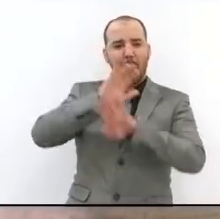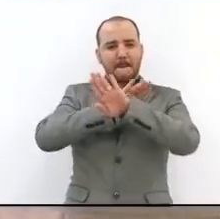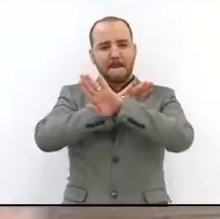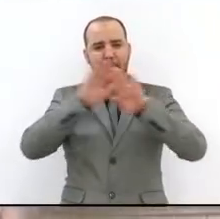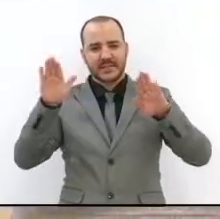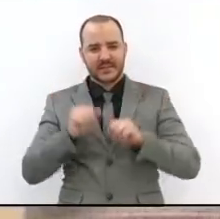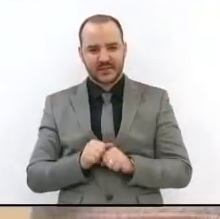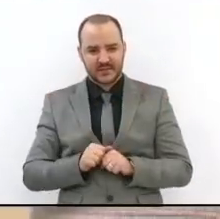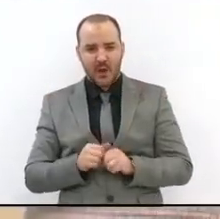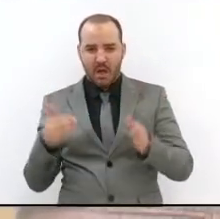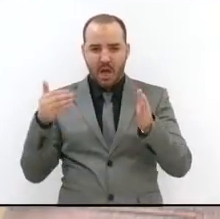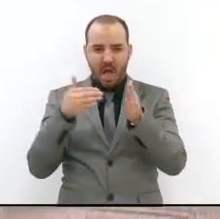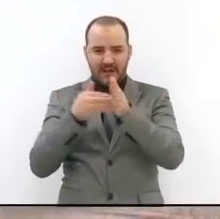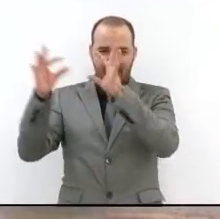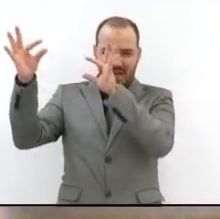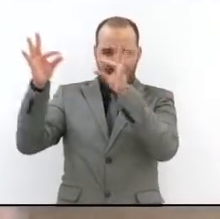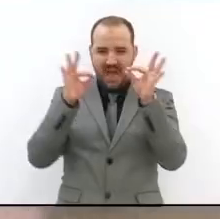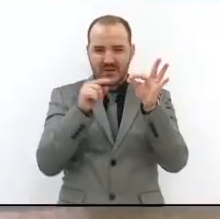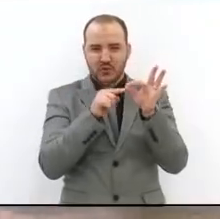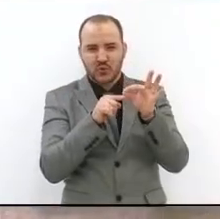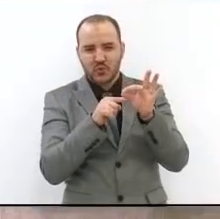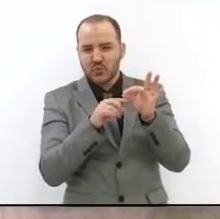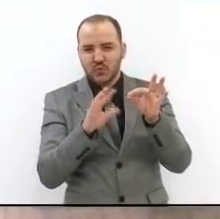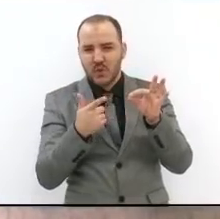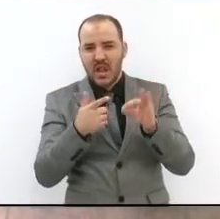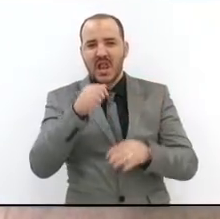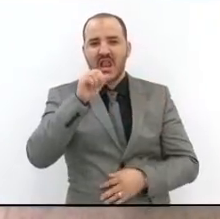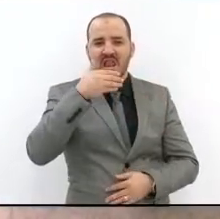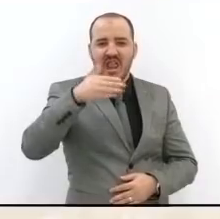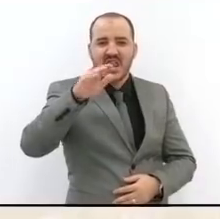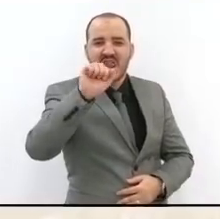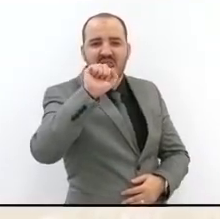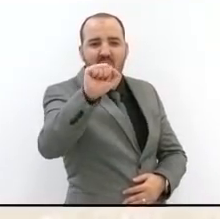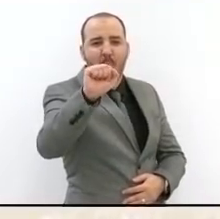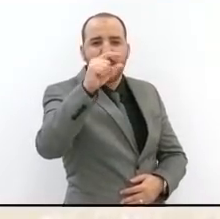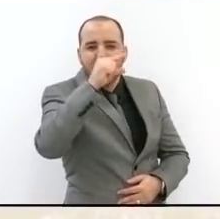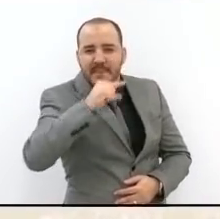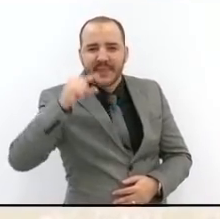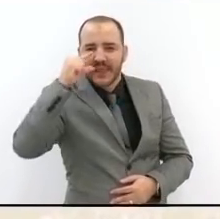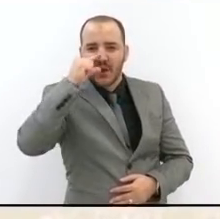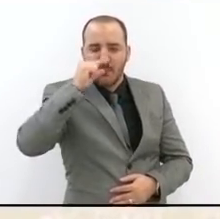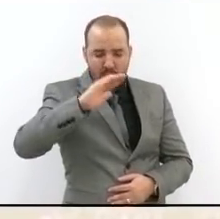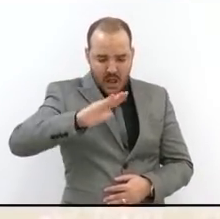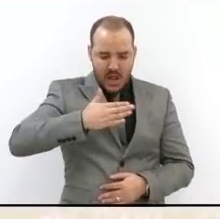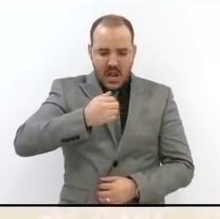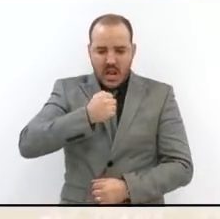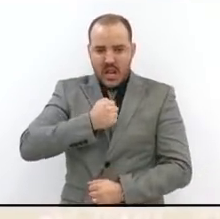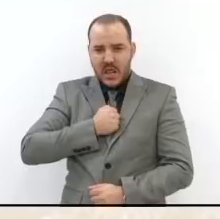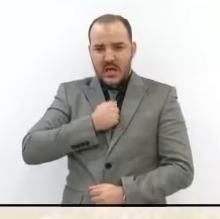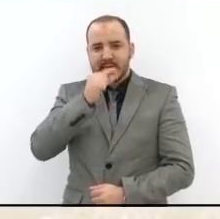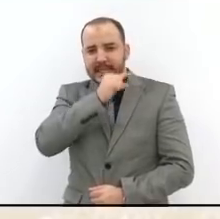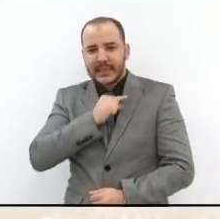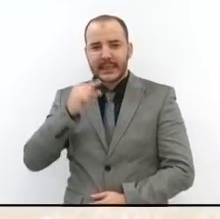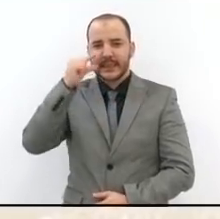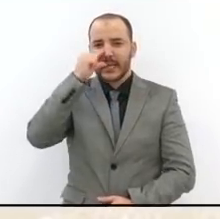وتأتي الآية الأخيرة من السورة، يقول الله فيها: لكم دينكم ولي دين،